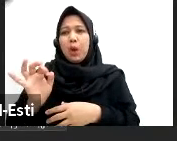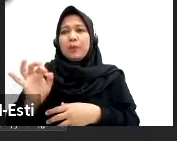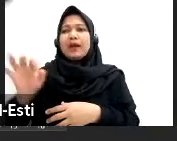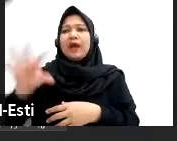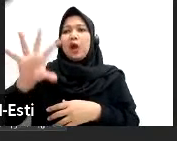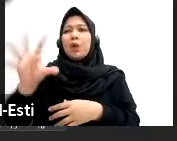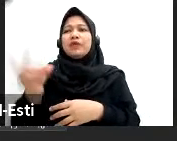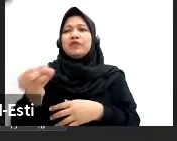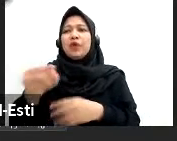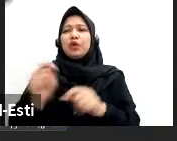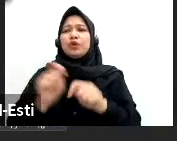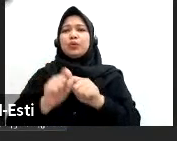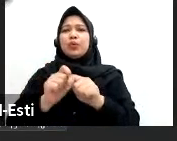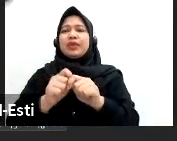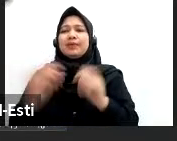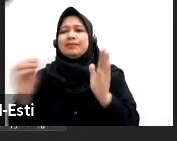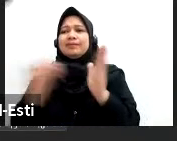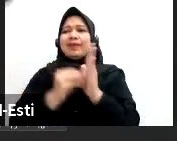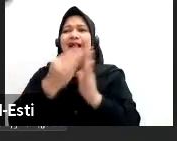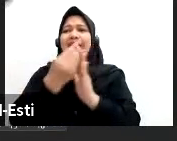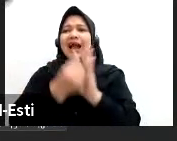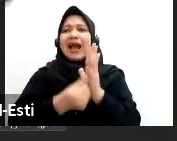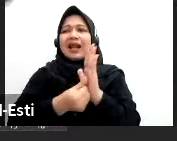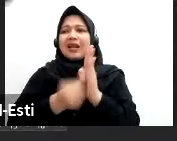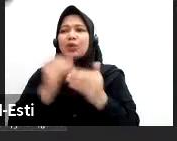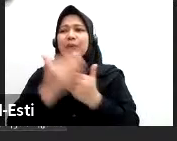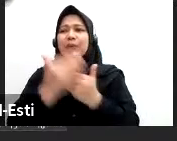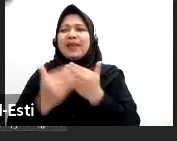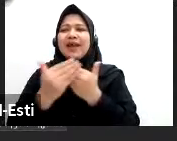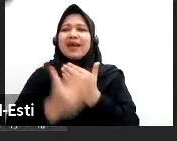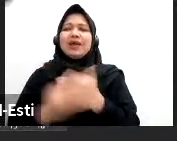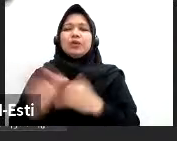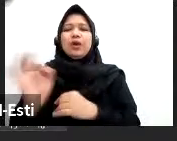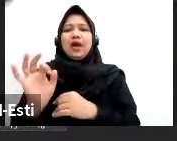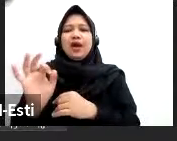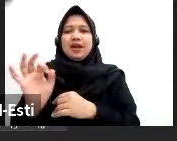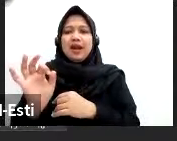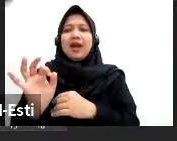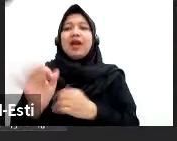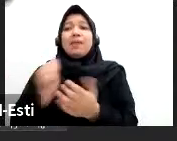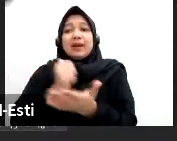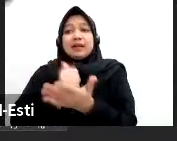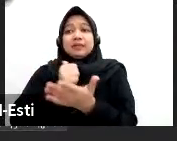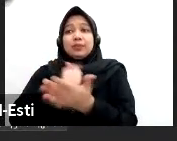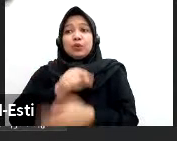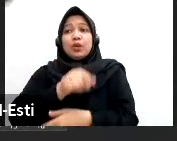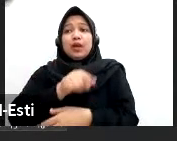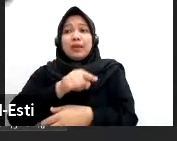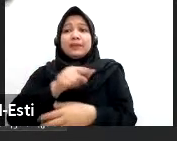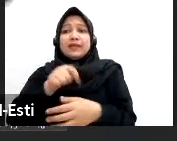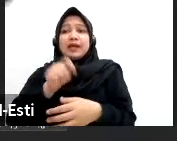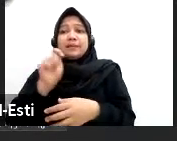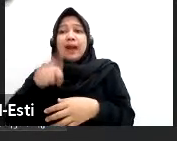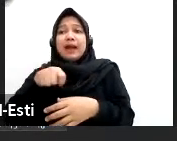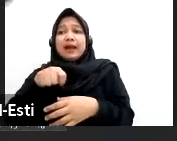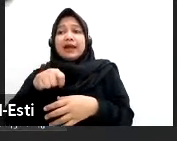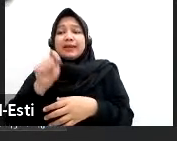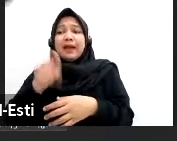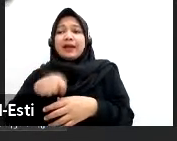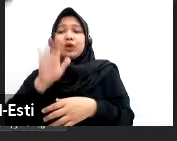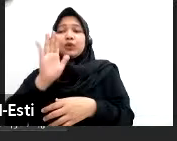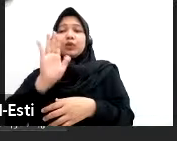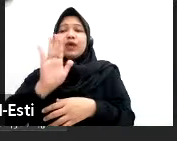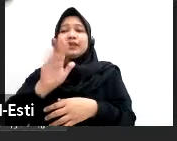menganggarkan di dalam pemeliharaannya ini ini bisa dijadikan cikal bakal di dalam biar